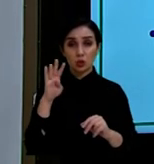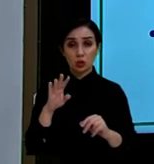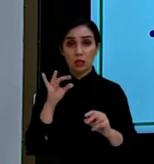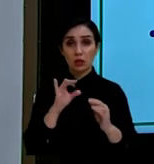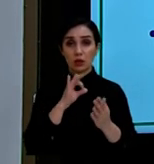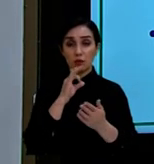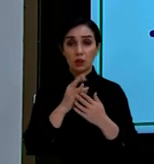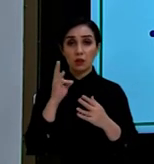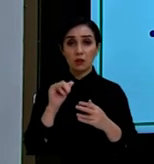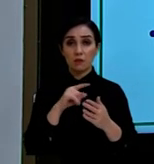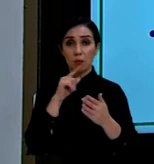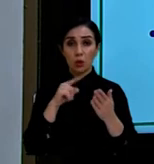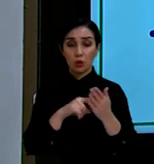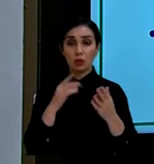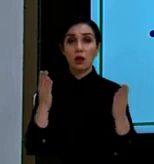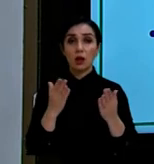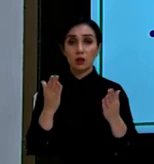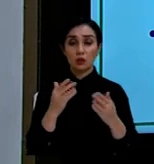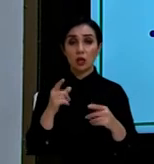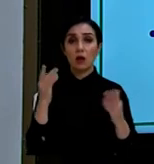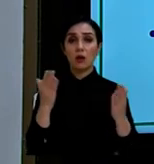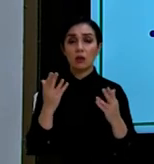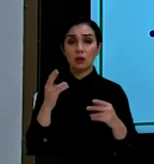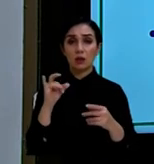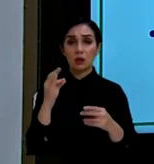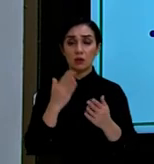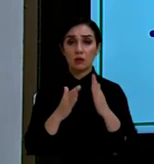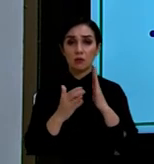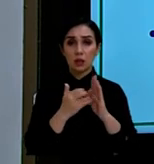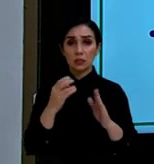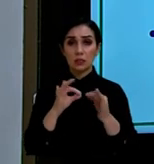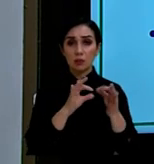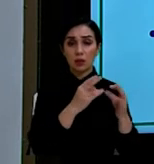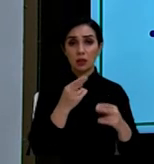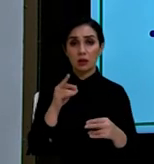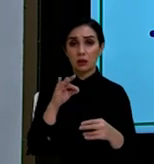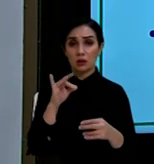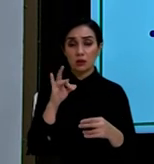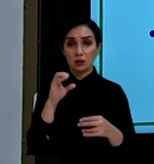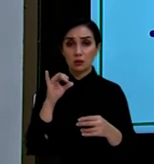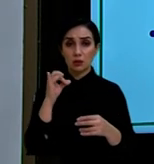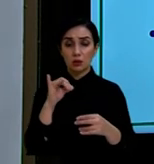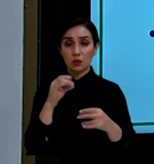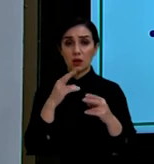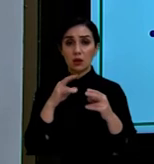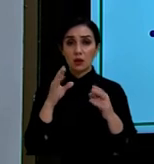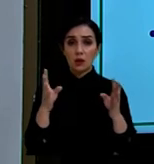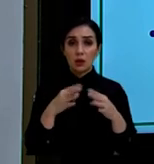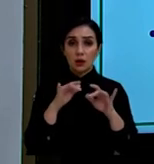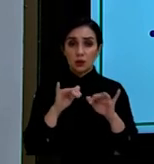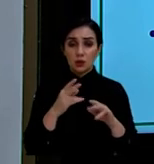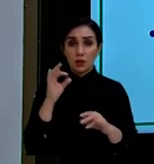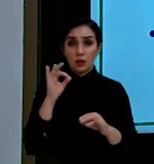и ответить на вопросы. Какие? Какая реакция называется цепной ядерной реакцией? Что